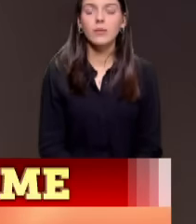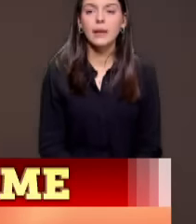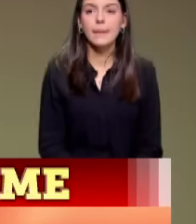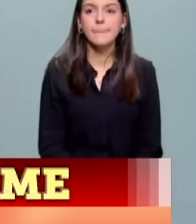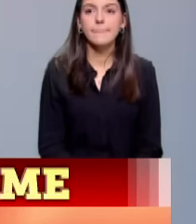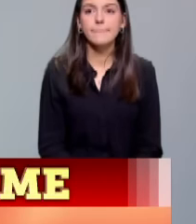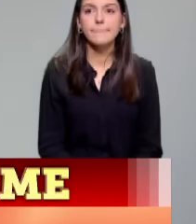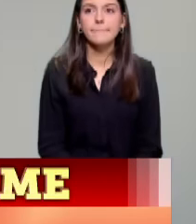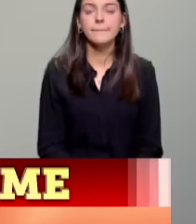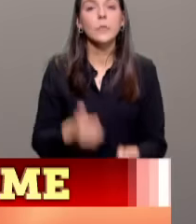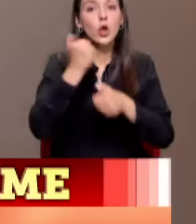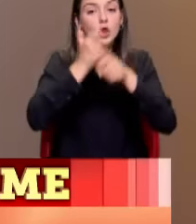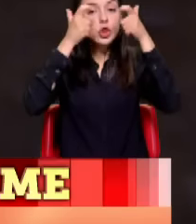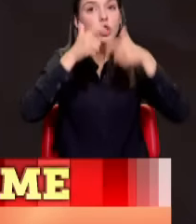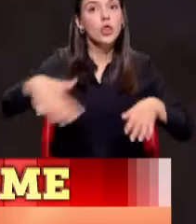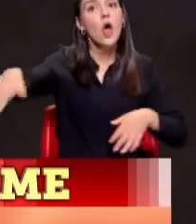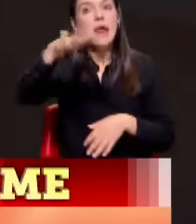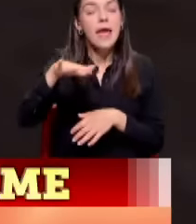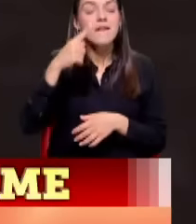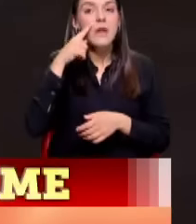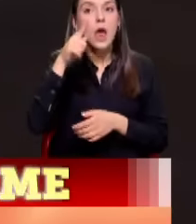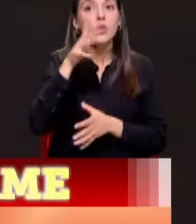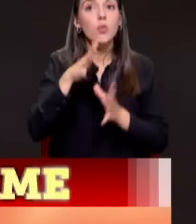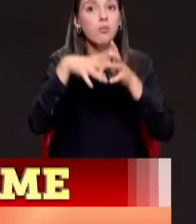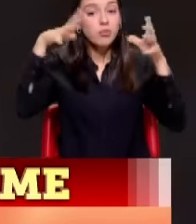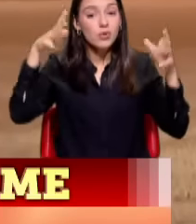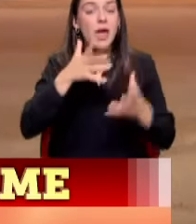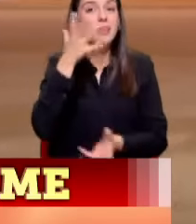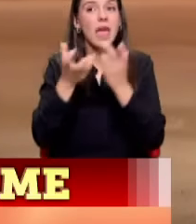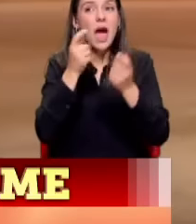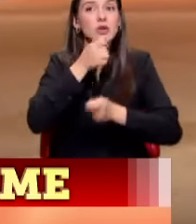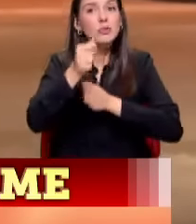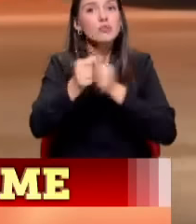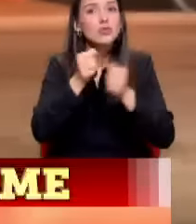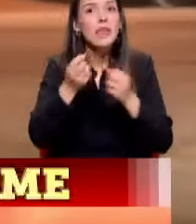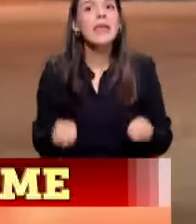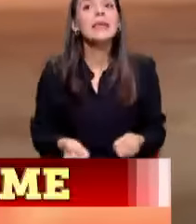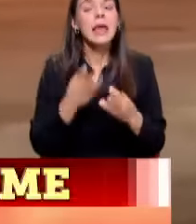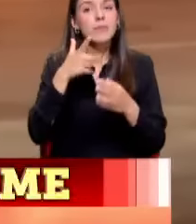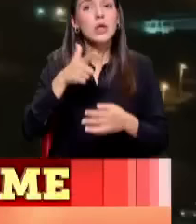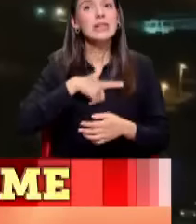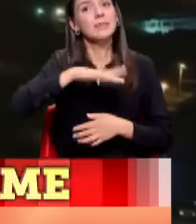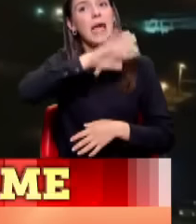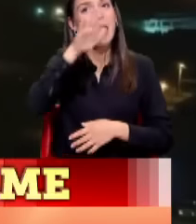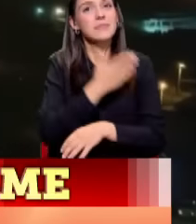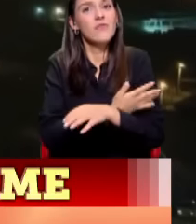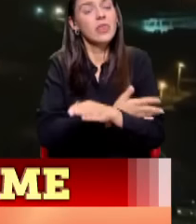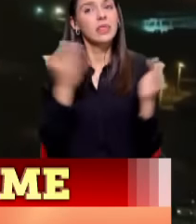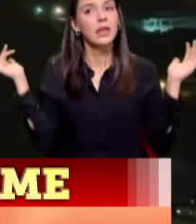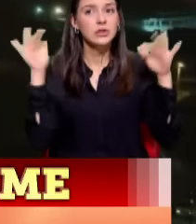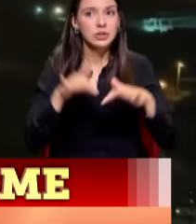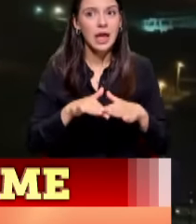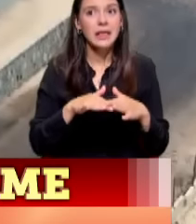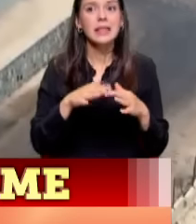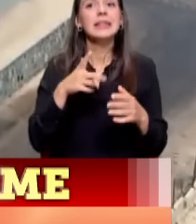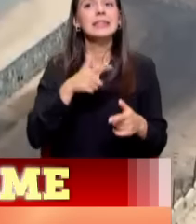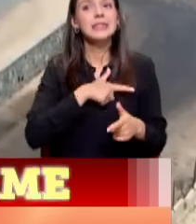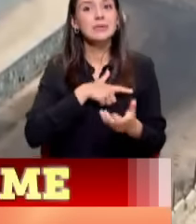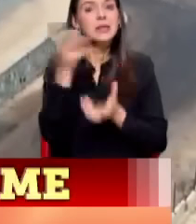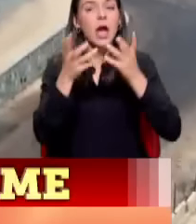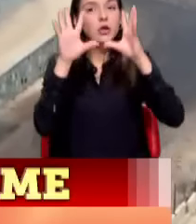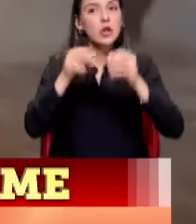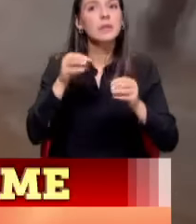atla bir adam. Ekipler büyüyen yangınla mücadele etmekte yetersiz kalınca İzmirli seferber oldu. Kentin dört bir yanında yangını söndürmek için